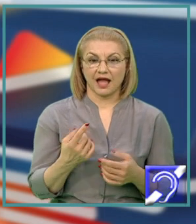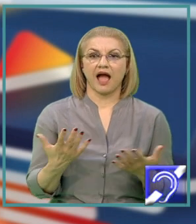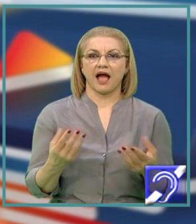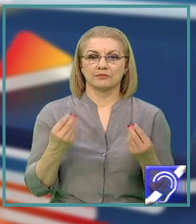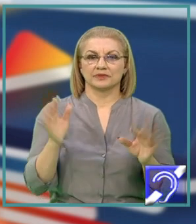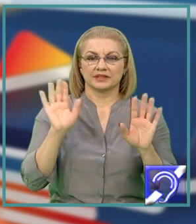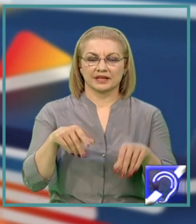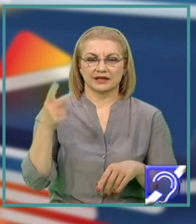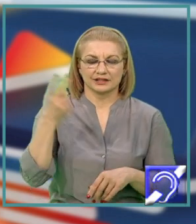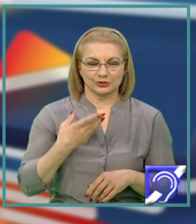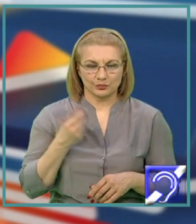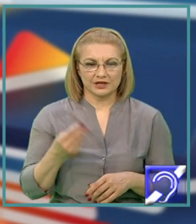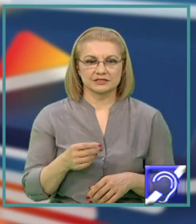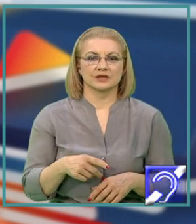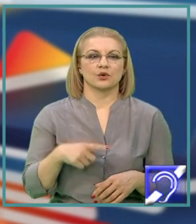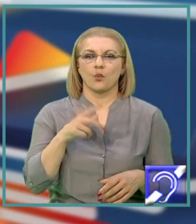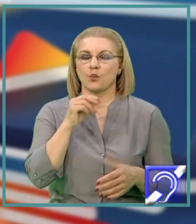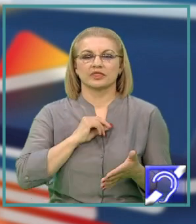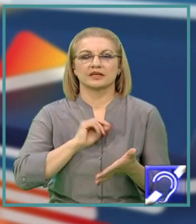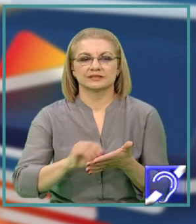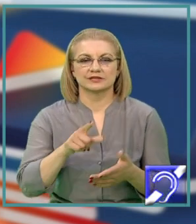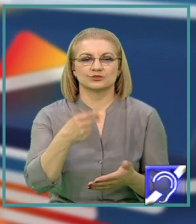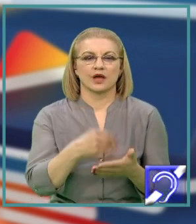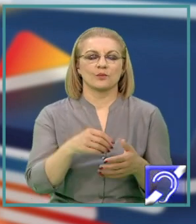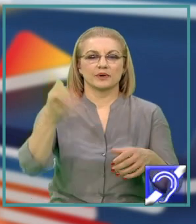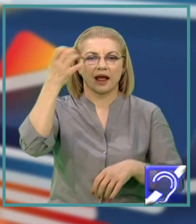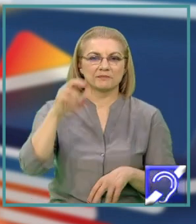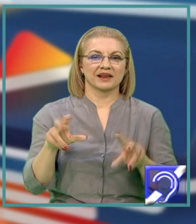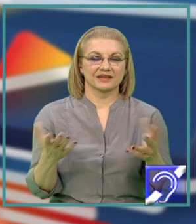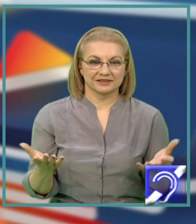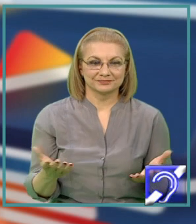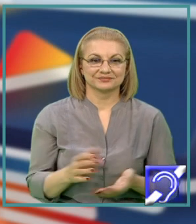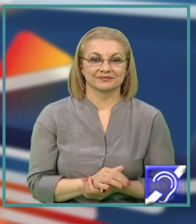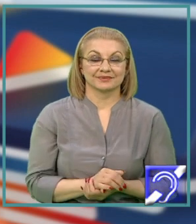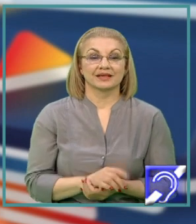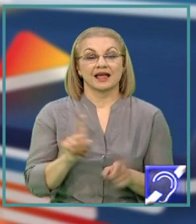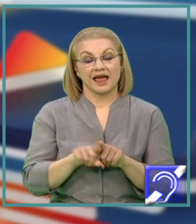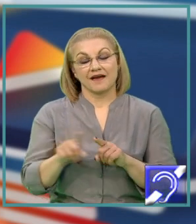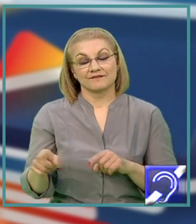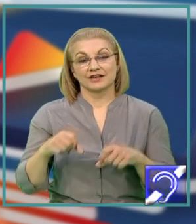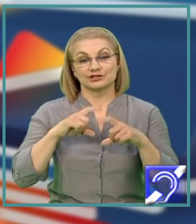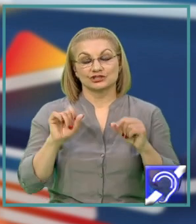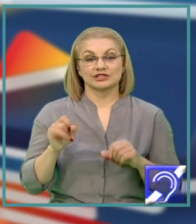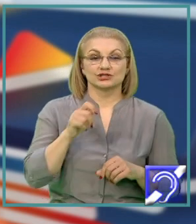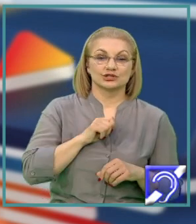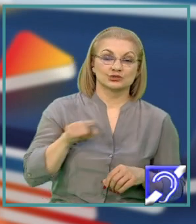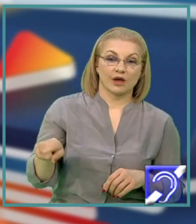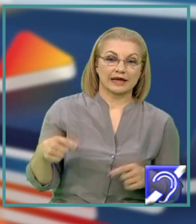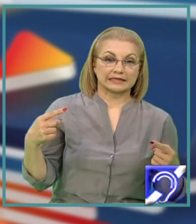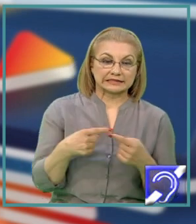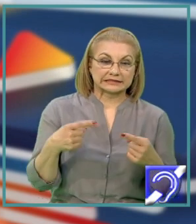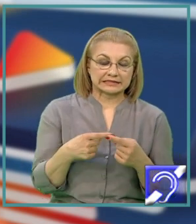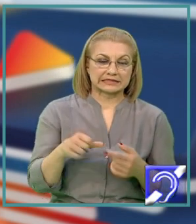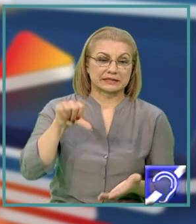iei pălărie? Sprijinim ideea cu un citat. Dar și între ginere și soacră. Spirache e prins la mijloc între soție